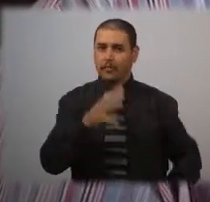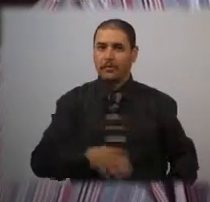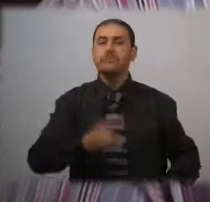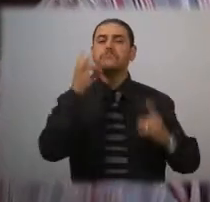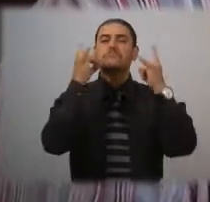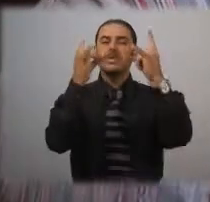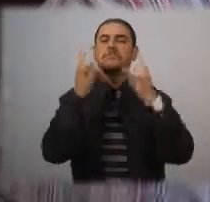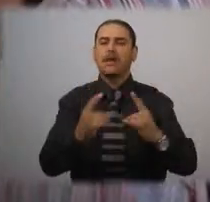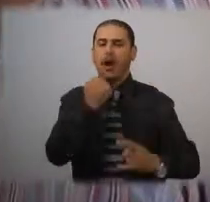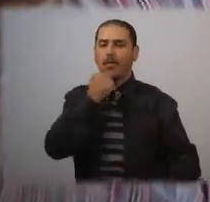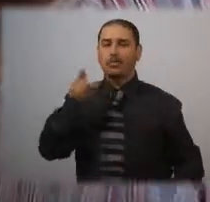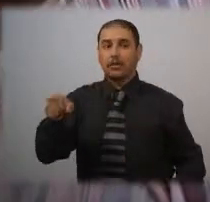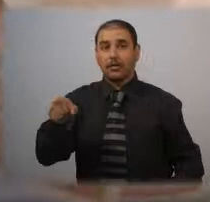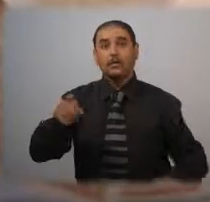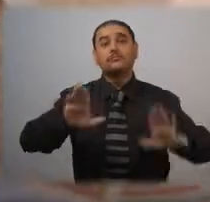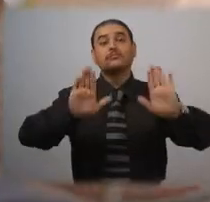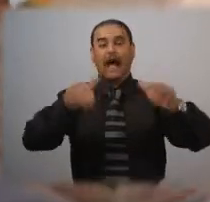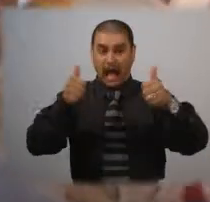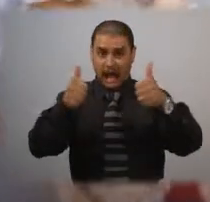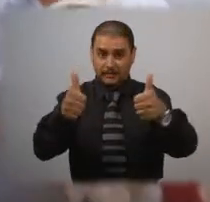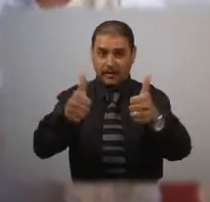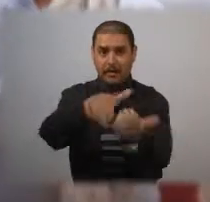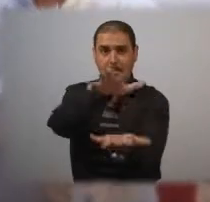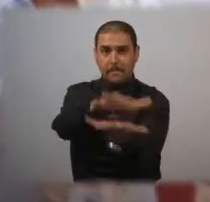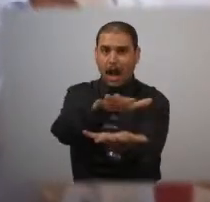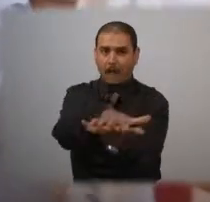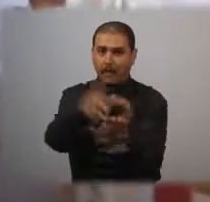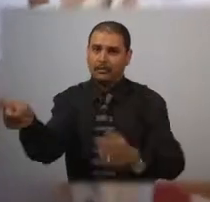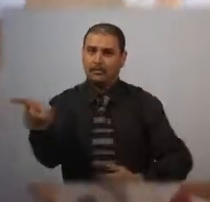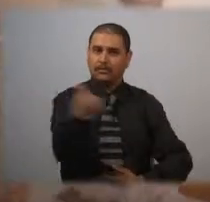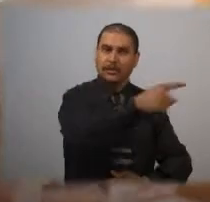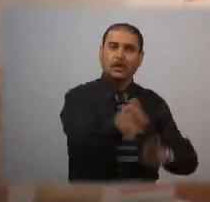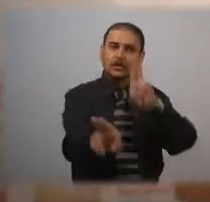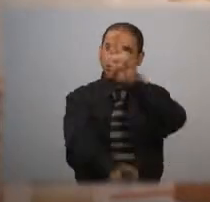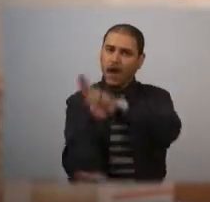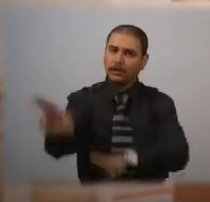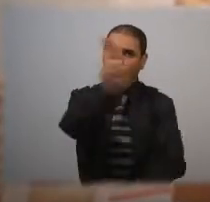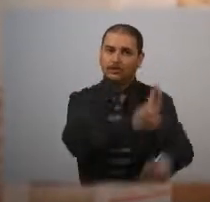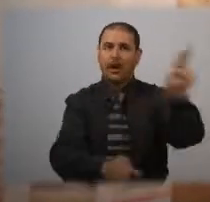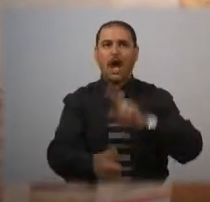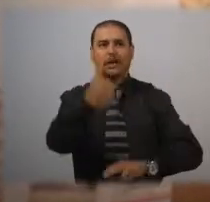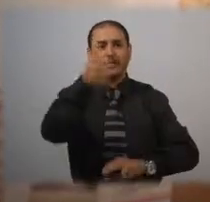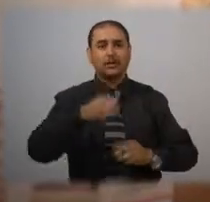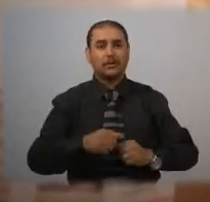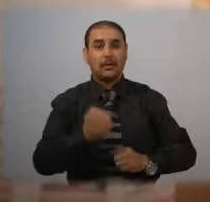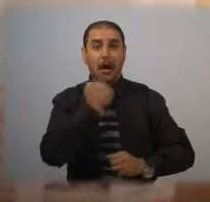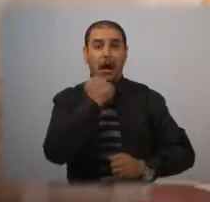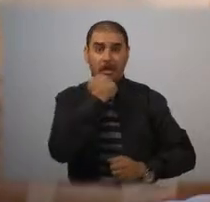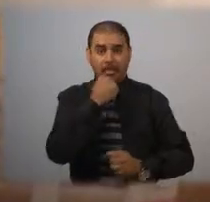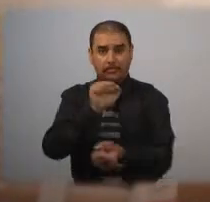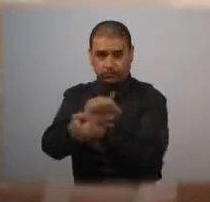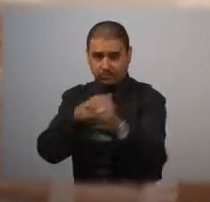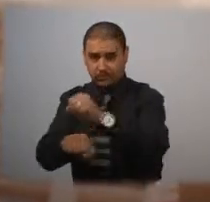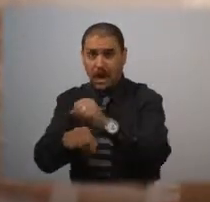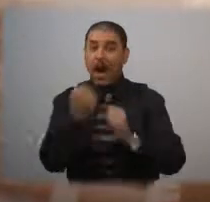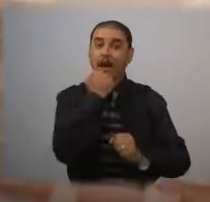الحق عليه يمكن يكون اكيد الحق عليه مش يمكن ويمكن يكون حق معه طبعا حسب قوانينك يعني والمواد تبعتك تبع القانون تبعك يبقى اذا هو مذنب